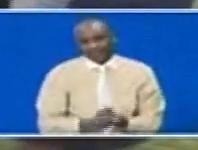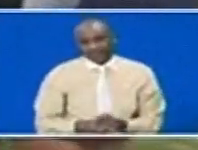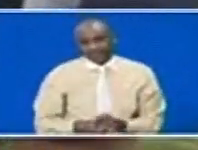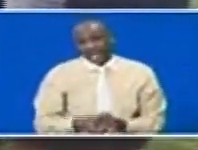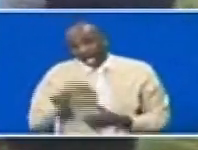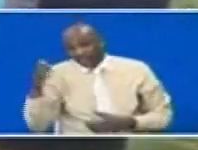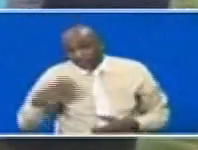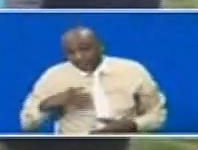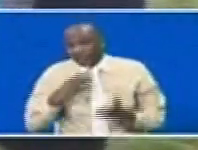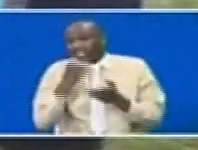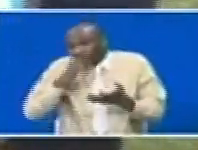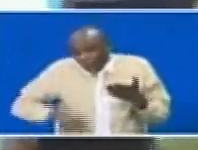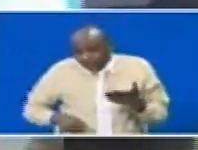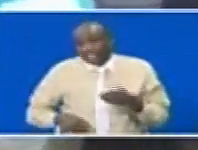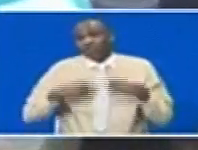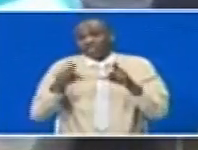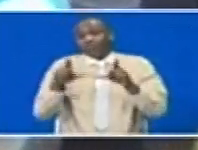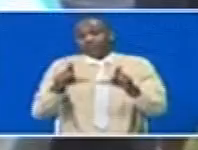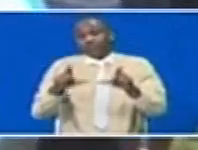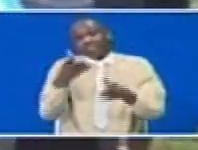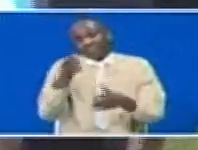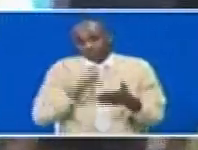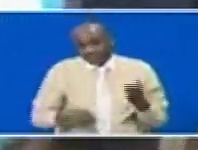Kuna waliohitaji kutoa kibali cha juhudi.